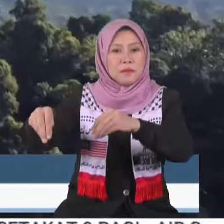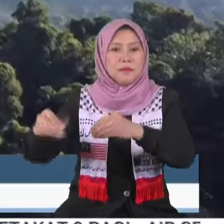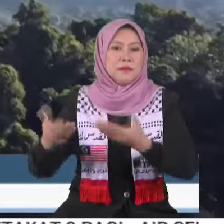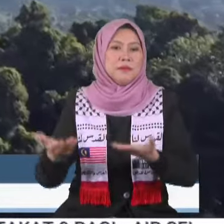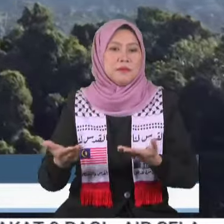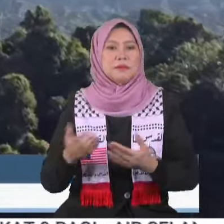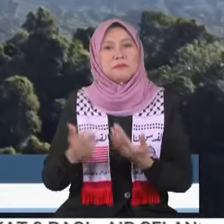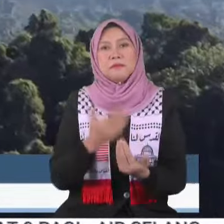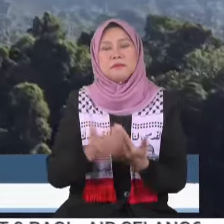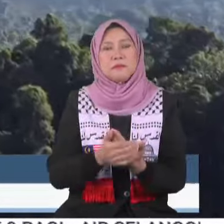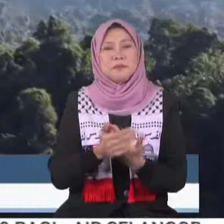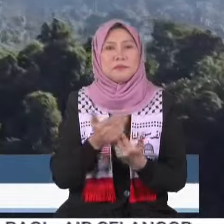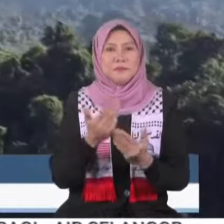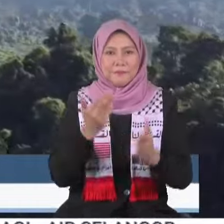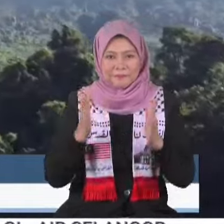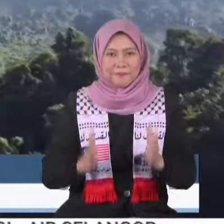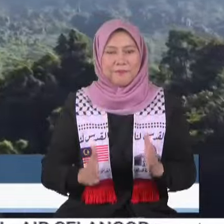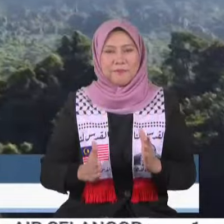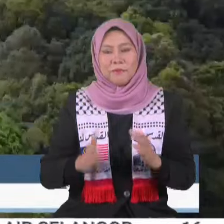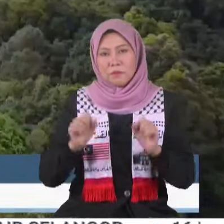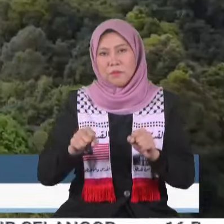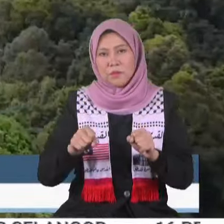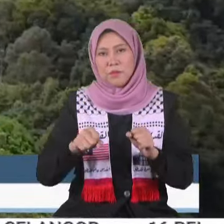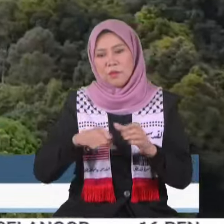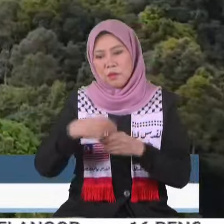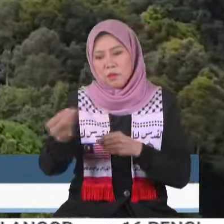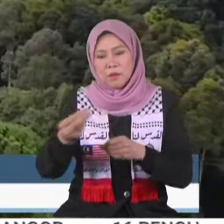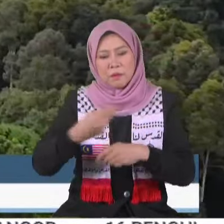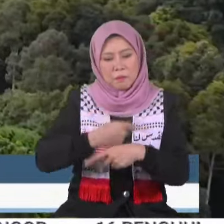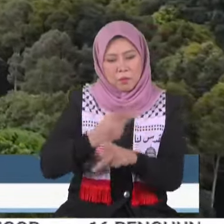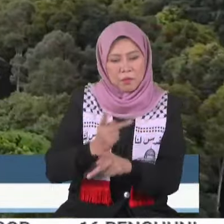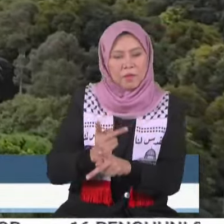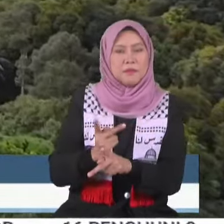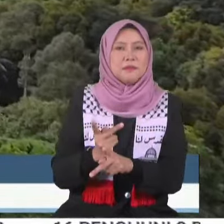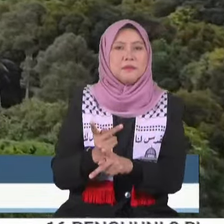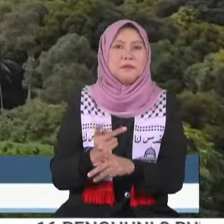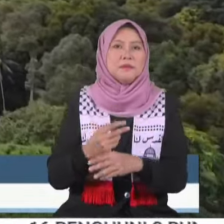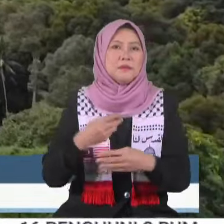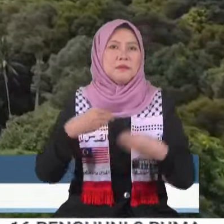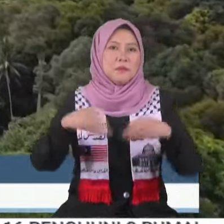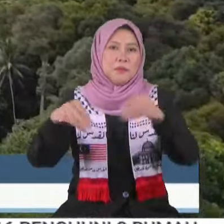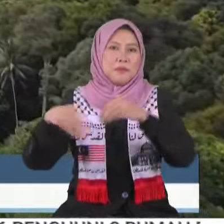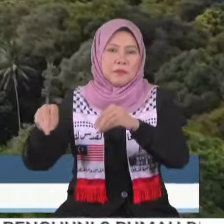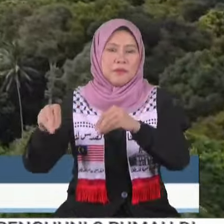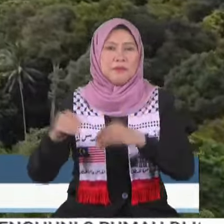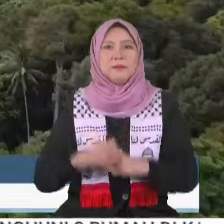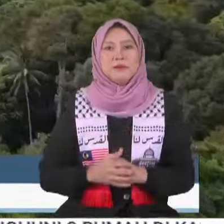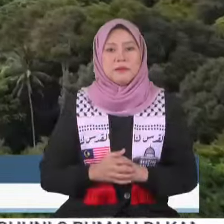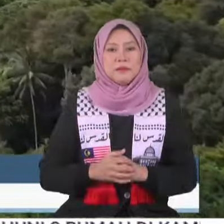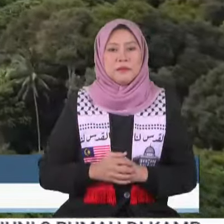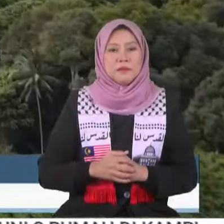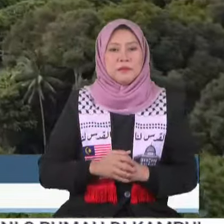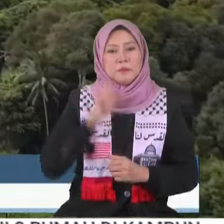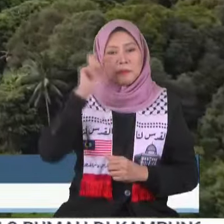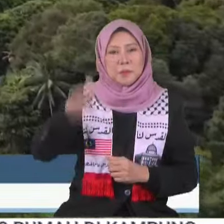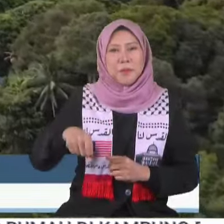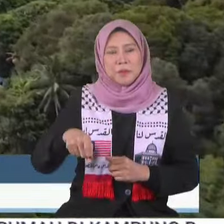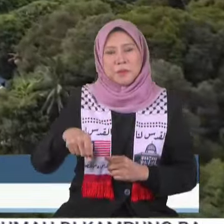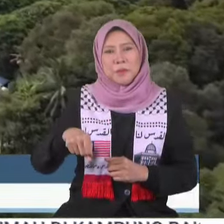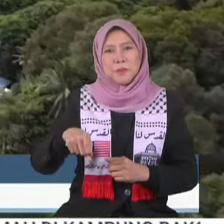lagilah memudahkan urusan untuk mengeluarkan produk komuniti ke dalam pasaran lah. Jadi tak perlu kita